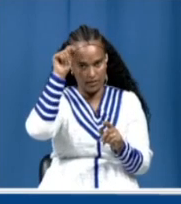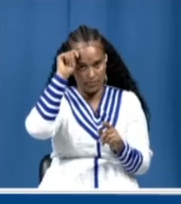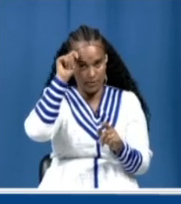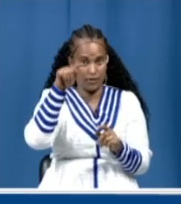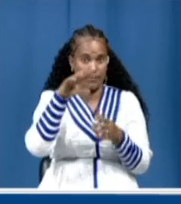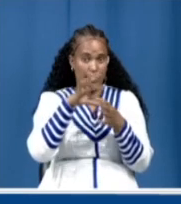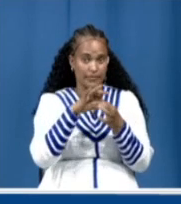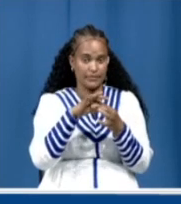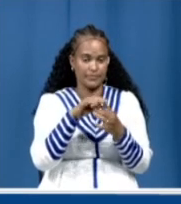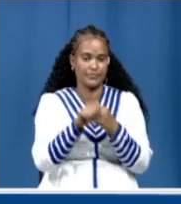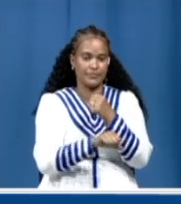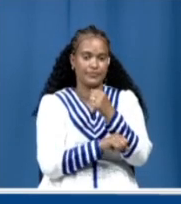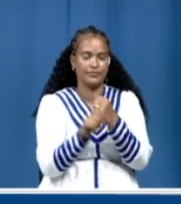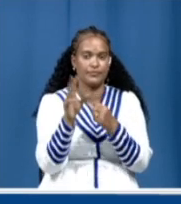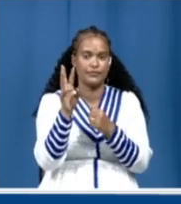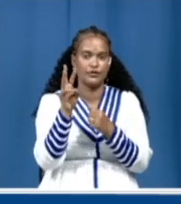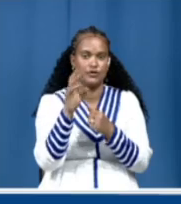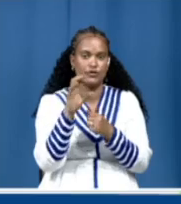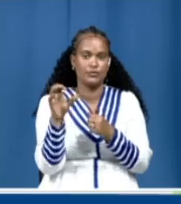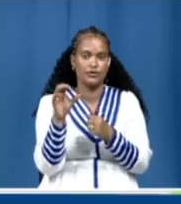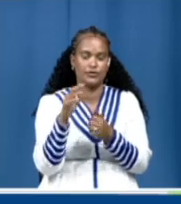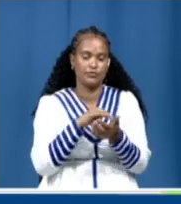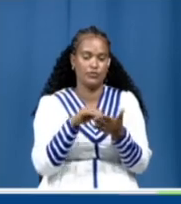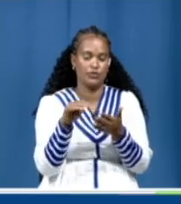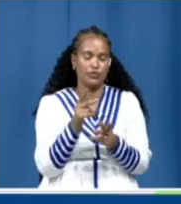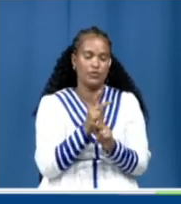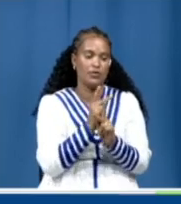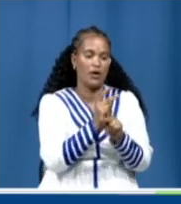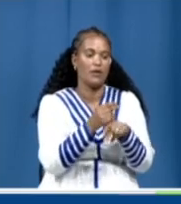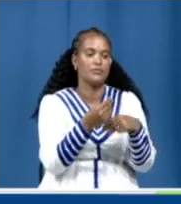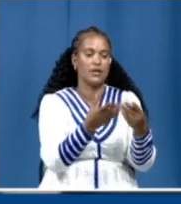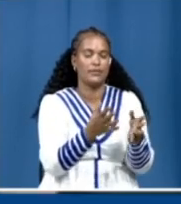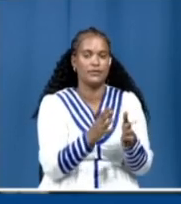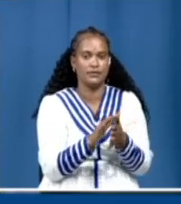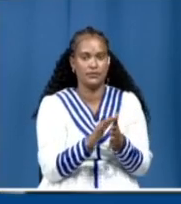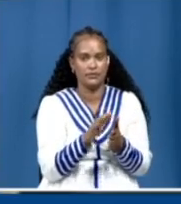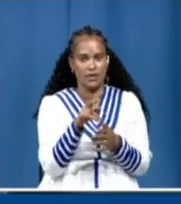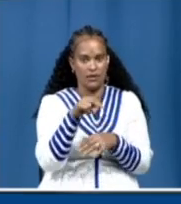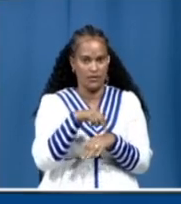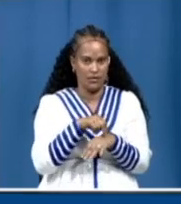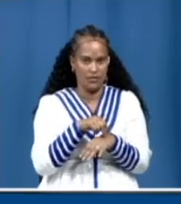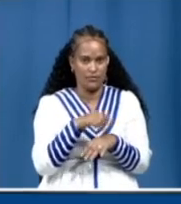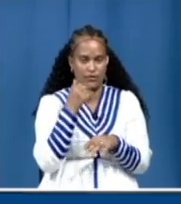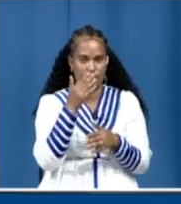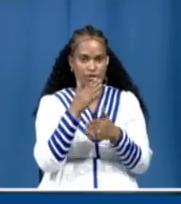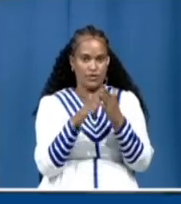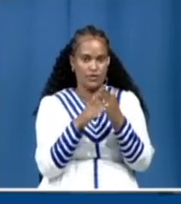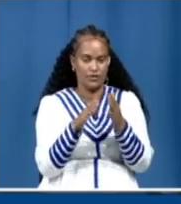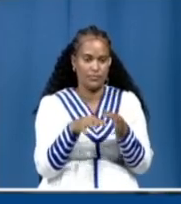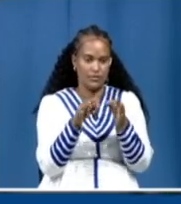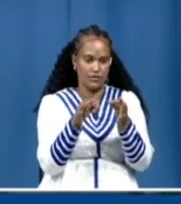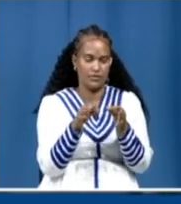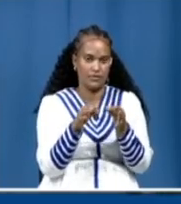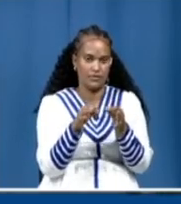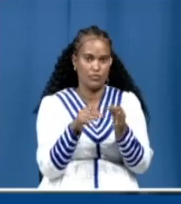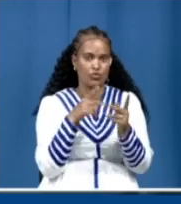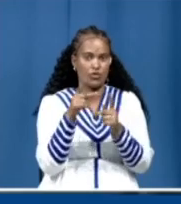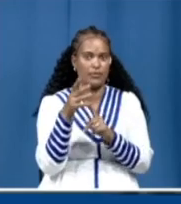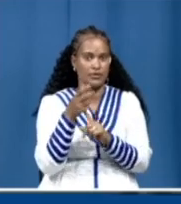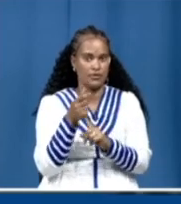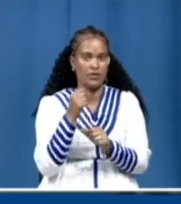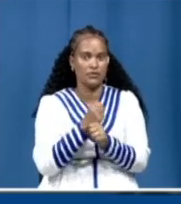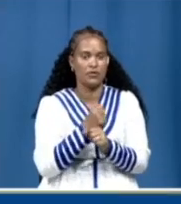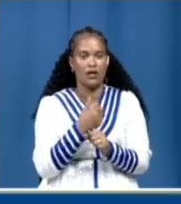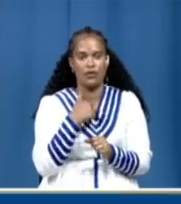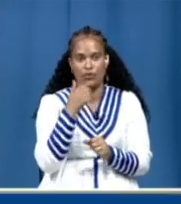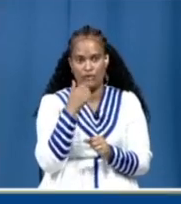እታ ማሕበር ካብ እቲ ምስረት ልዕሊ 600 ሚልዮን ብር ልቓሕ ከም ዝሃበትን እታ ትካል ናብ ዝሓሸ ብርኪ ንምስግጋር ዓበይቲ መደባት ሒዝካ